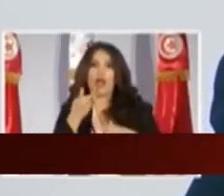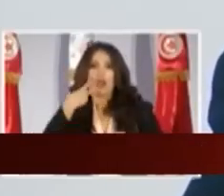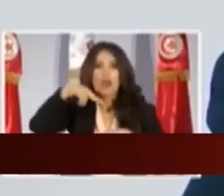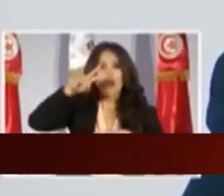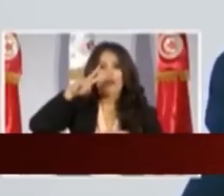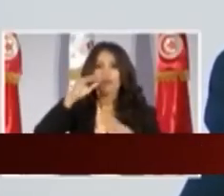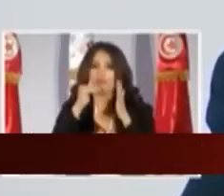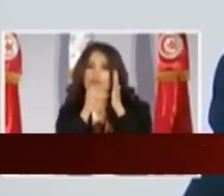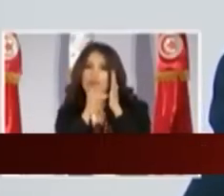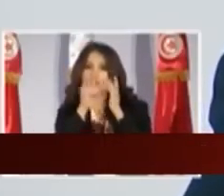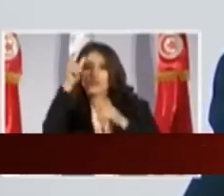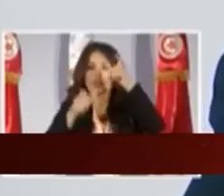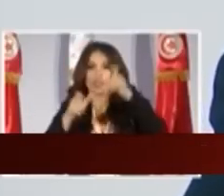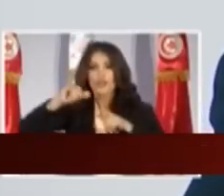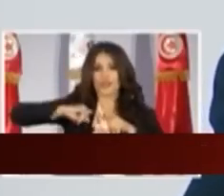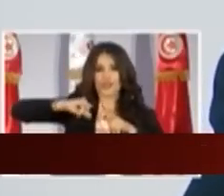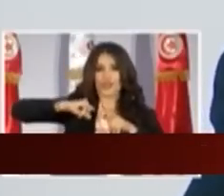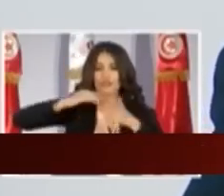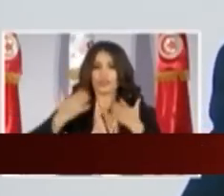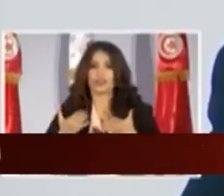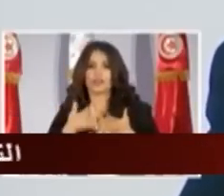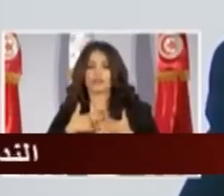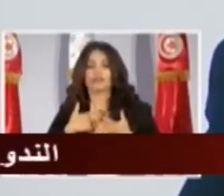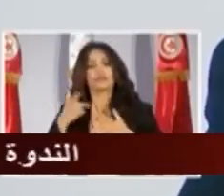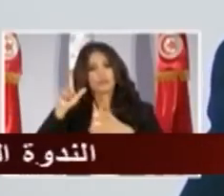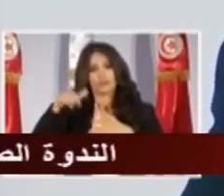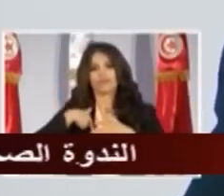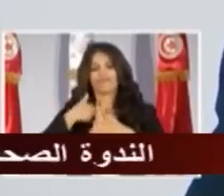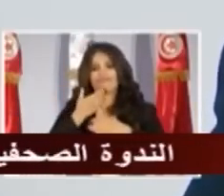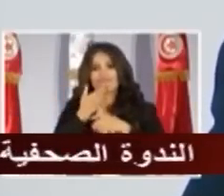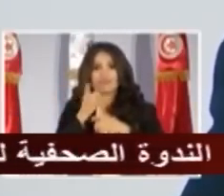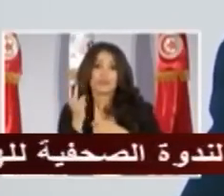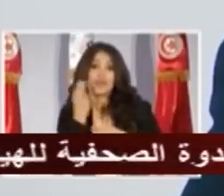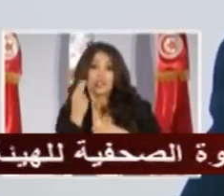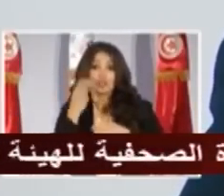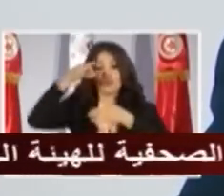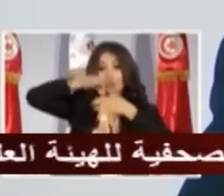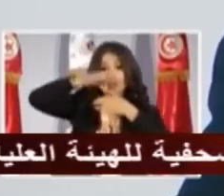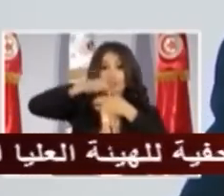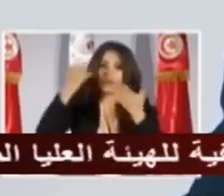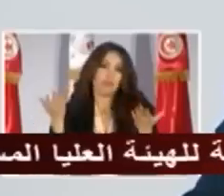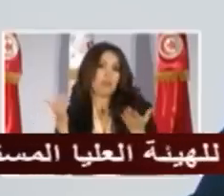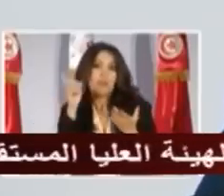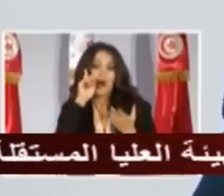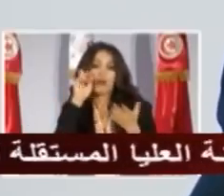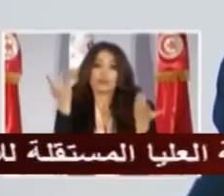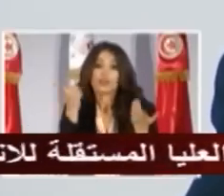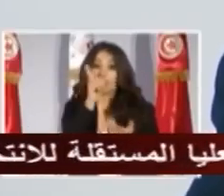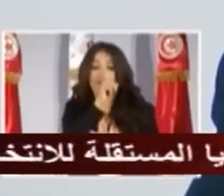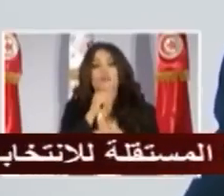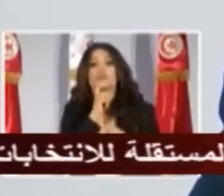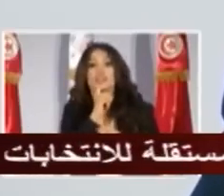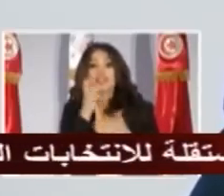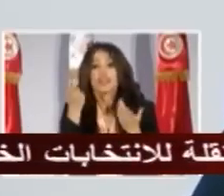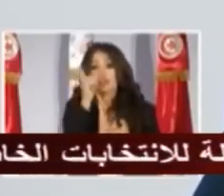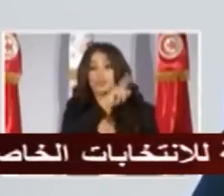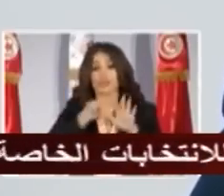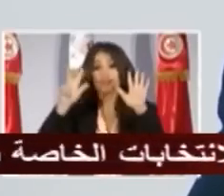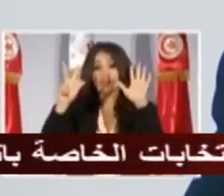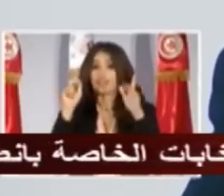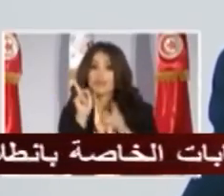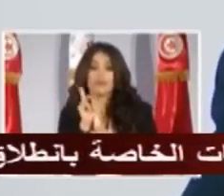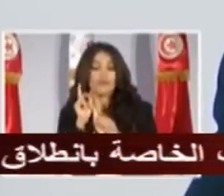شاب حرموا من انهم يقترعوا على خاطر ما عندهمش ثمنطاشر اثنين عشر سبتمبر